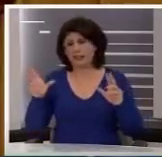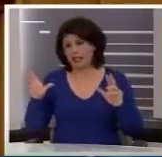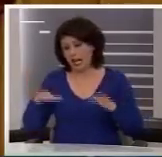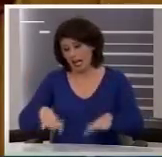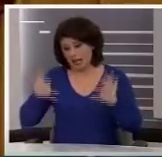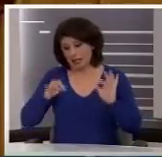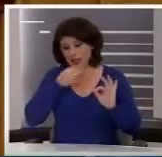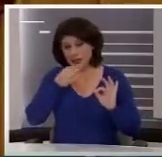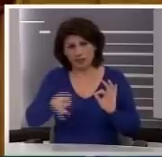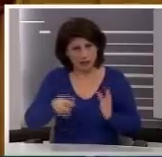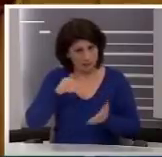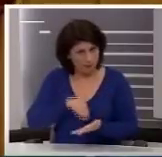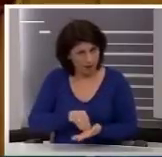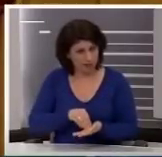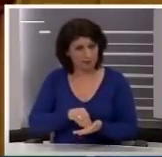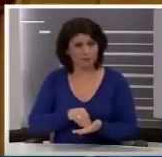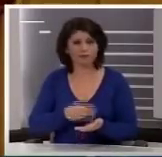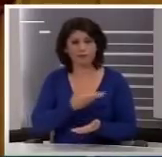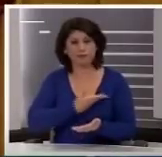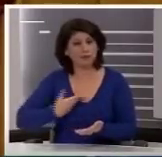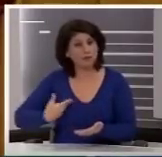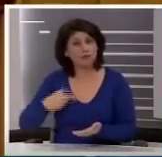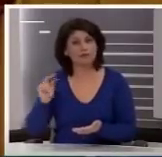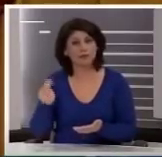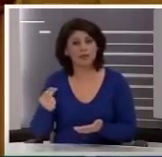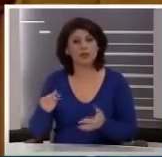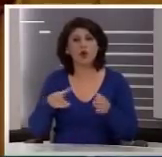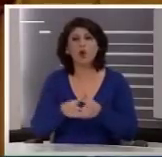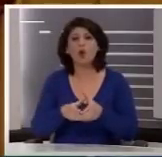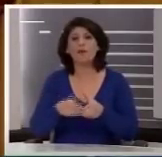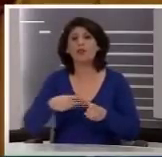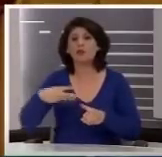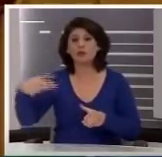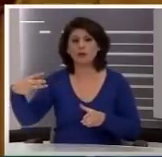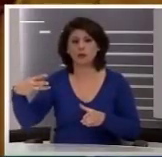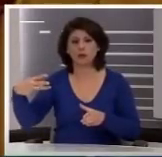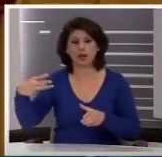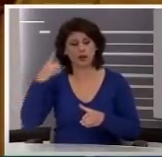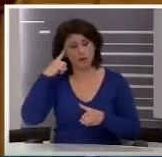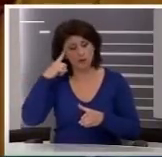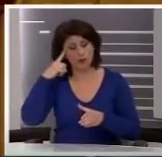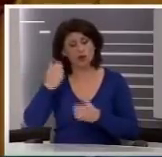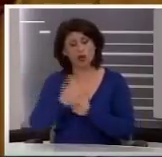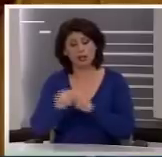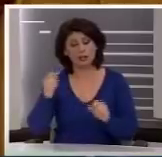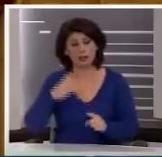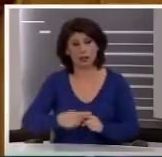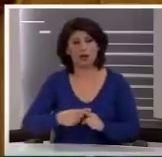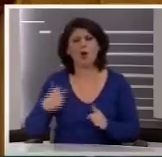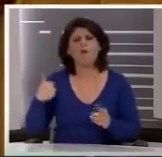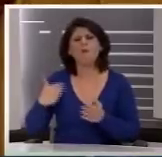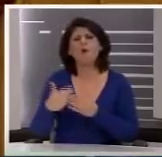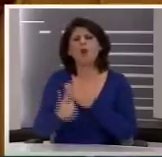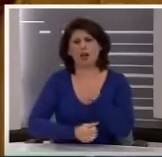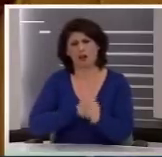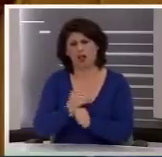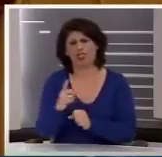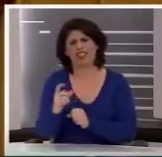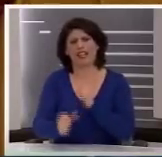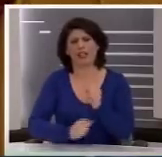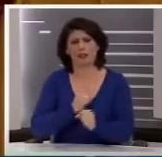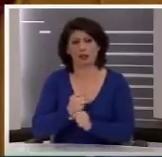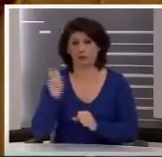μία ακόμα φορά. Εμείς, οι βουλευτές και το κόμμα του ΣΥΡΙΖΑ, νομίζω και τον ΑΝΕΛ, έχουμε τοποθετηθεί εδώ και πάρα πολλά χρόνια, δεκαετίες,